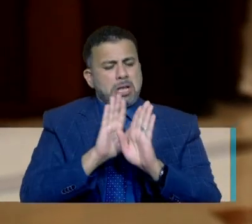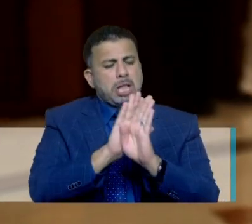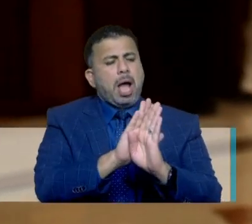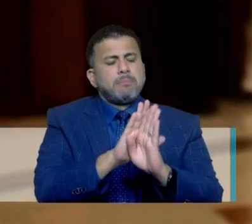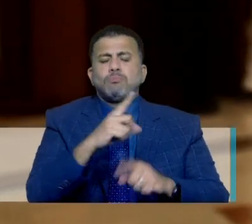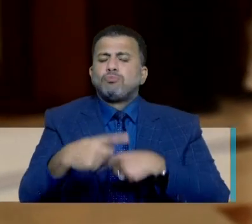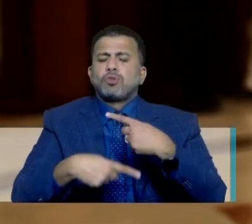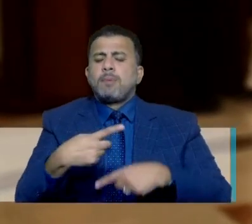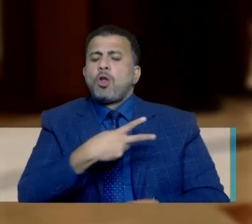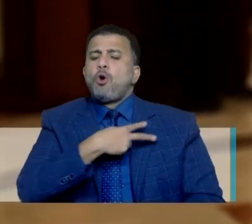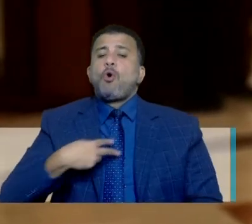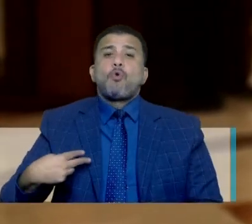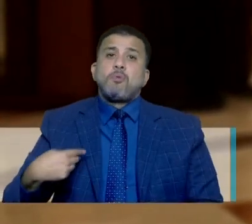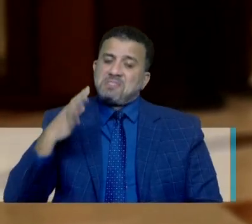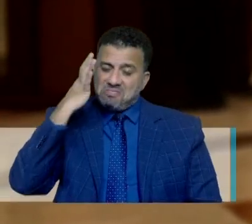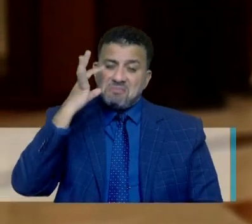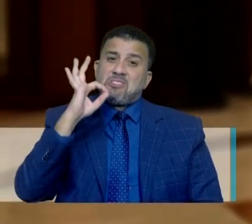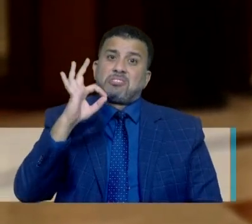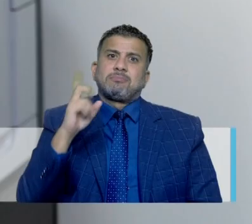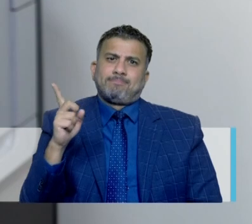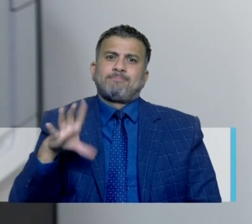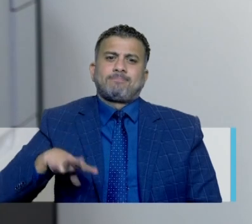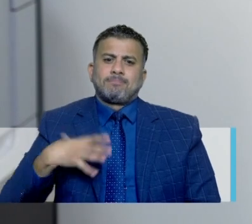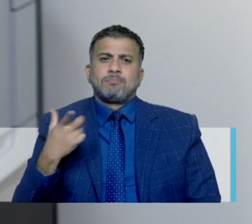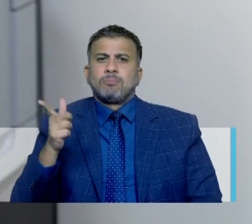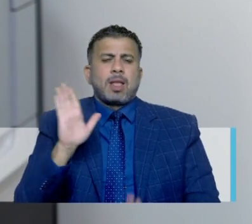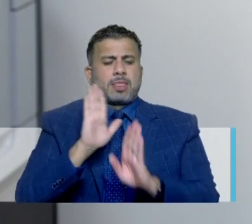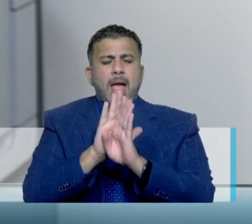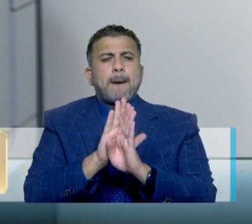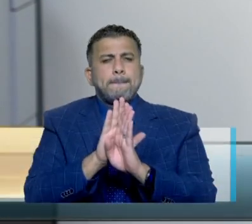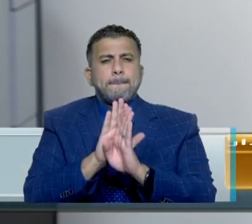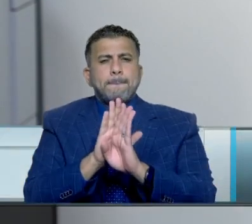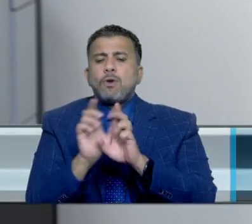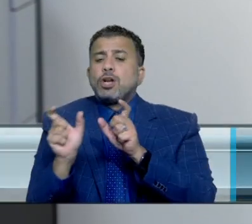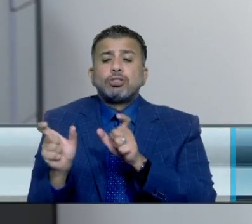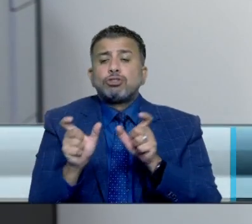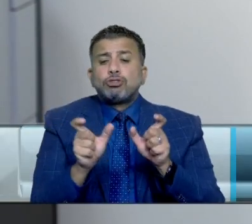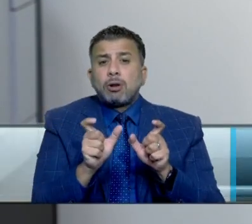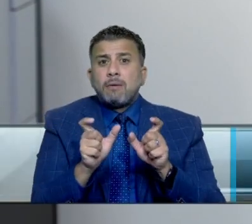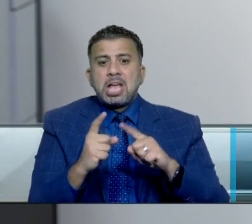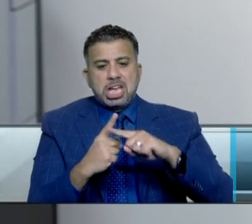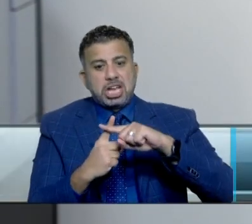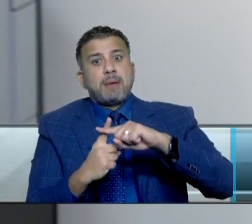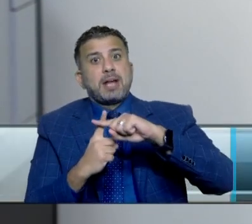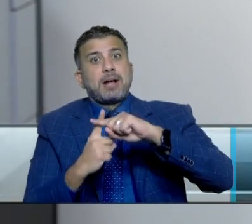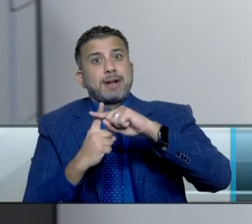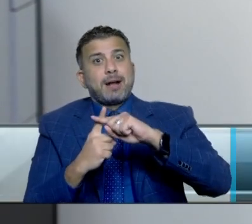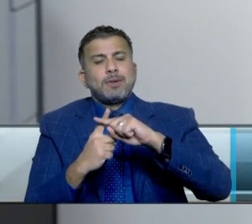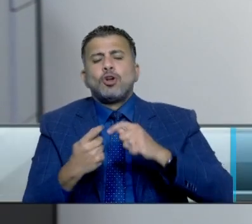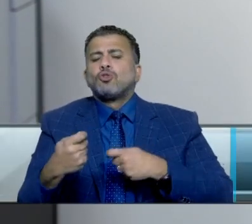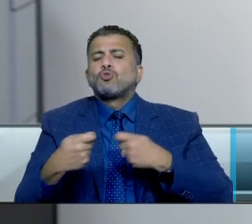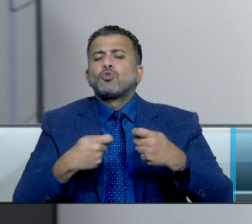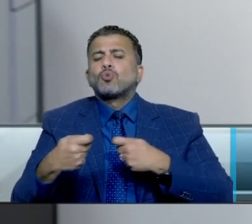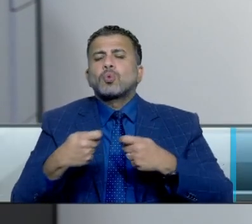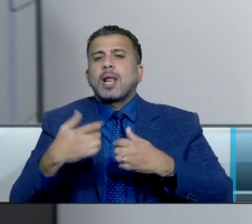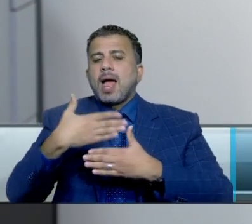ومتابعه من الحكومه الرشيده هذا الدعم والاشراف انعكس ايجابا على السوق او على اداء السوق العقاري في